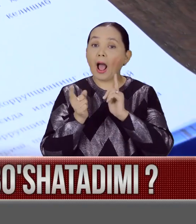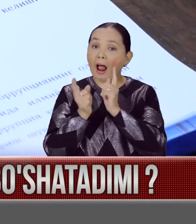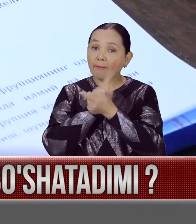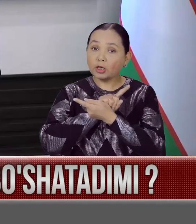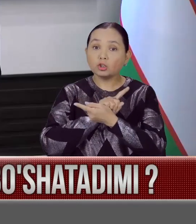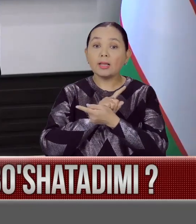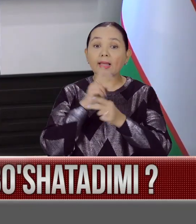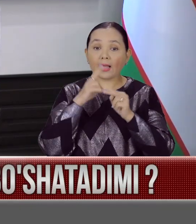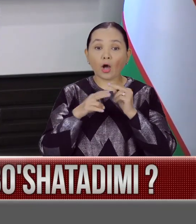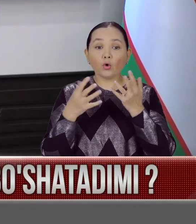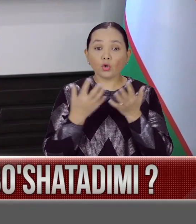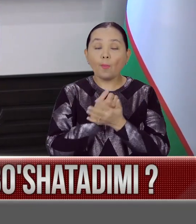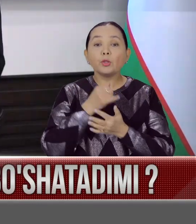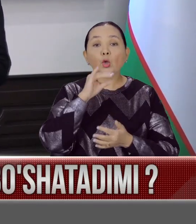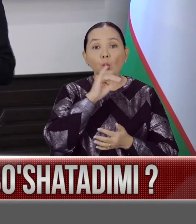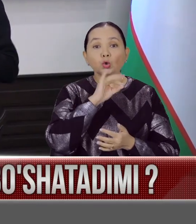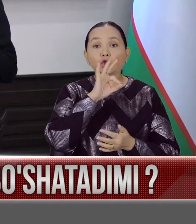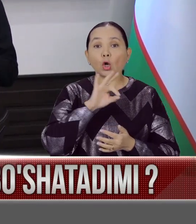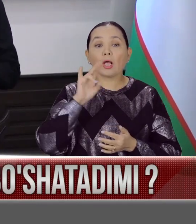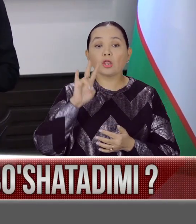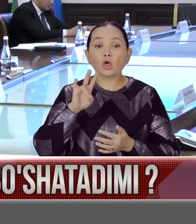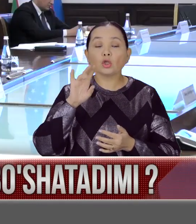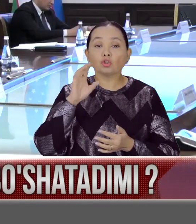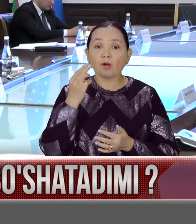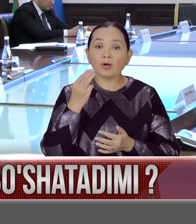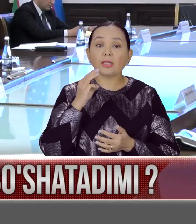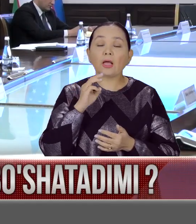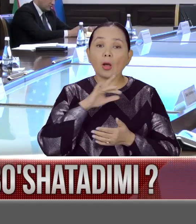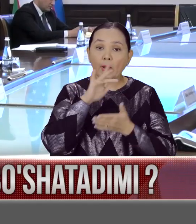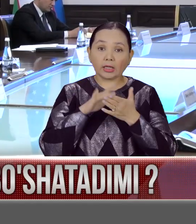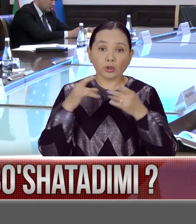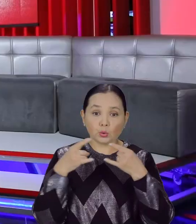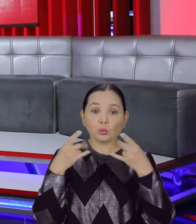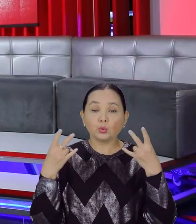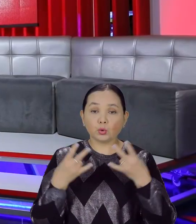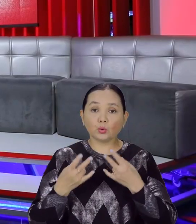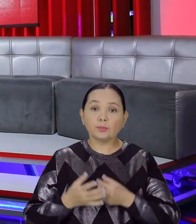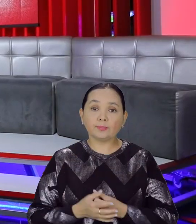bilan yakun topdi. Yulduzxon Olimova va Nodir Shavkatov, Navruz Quchvaqtov, Markaziy studiya uchun.